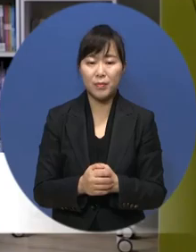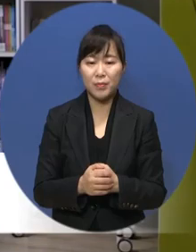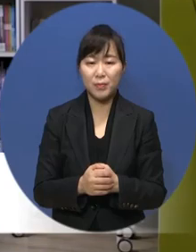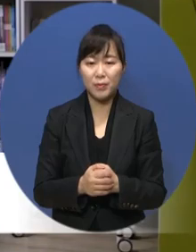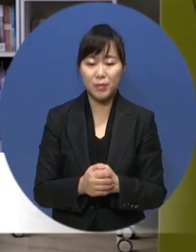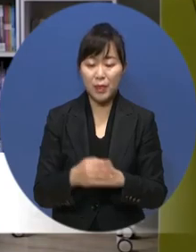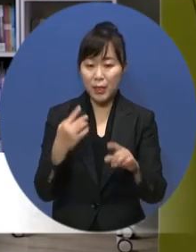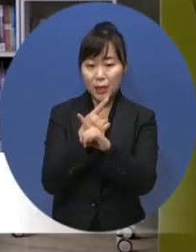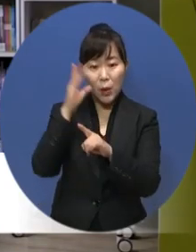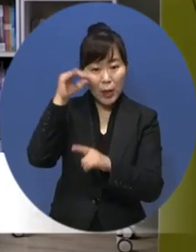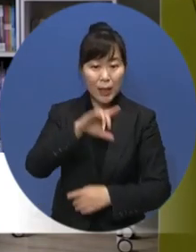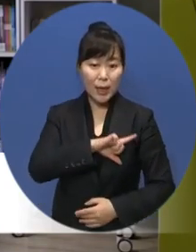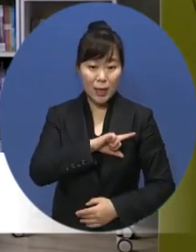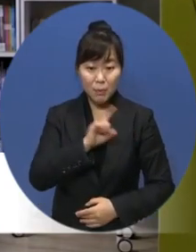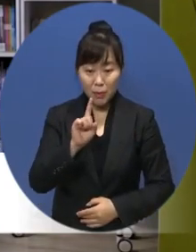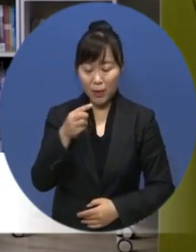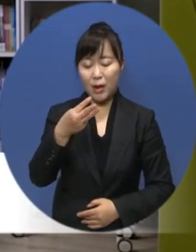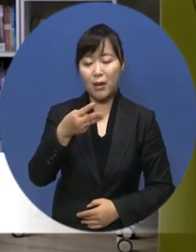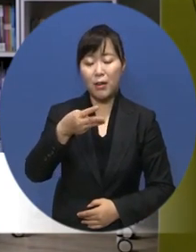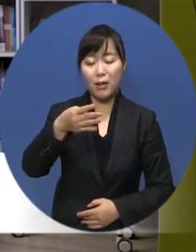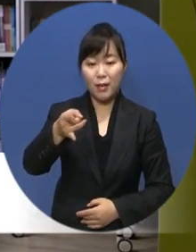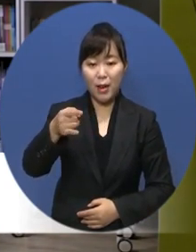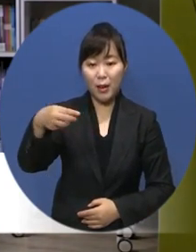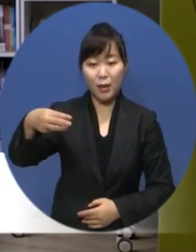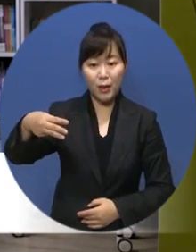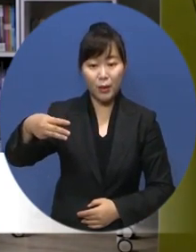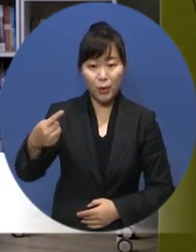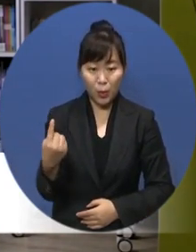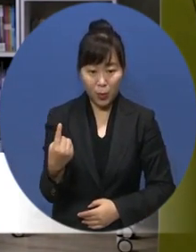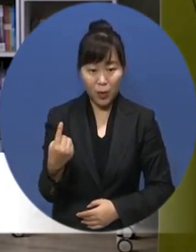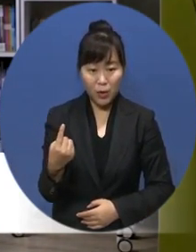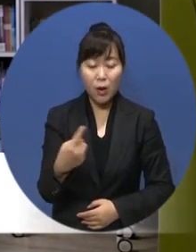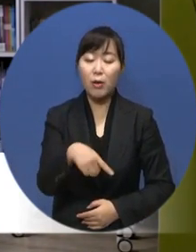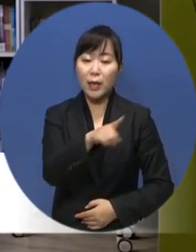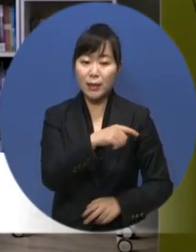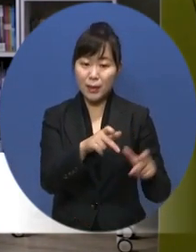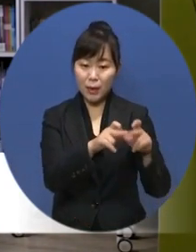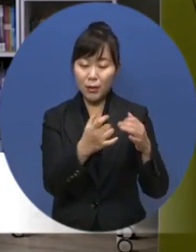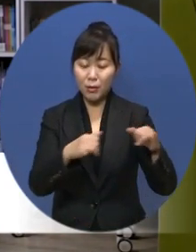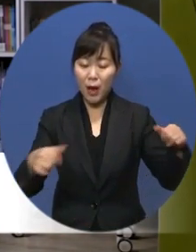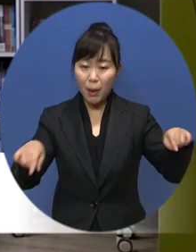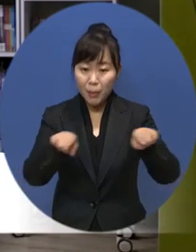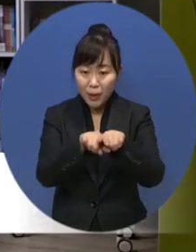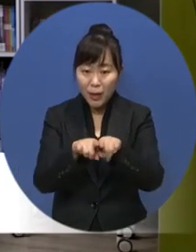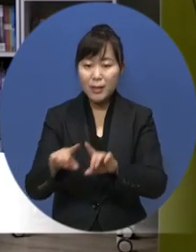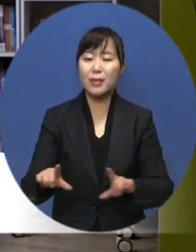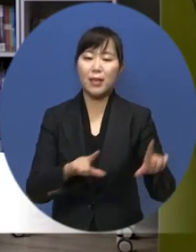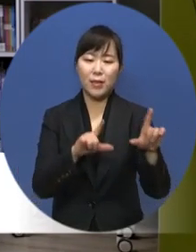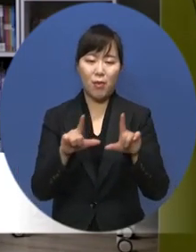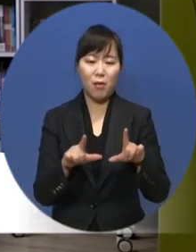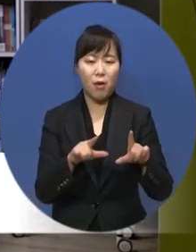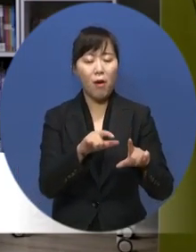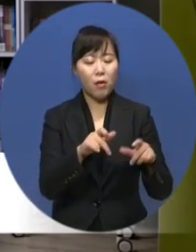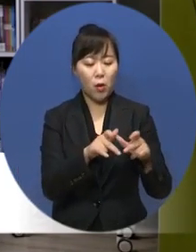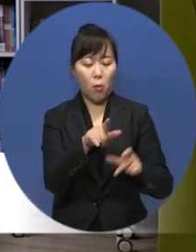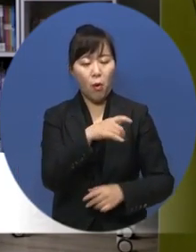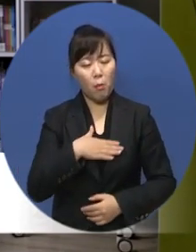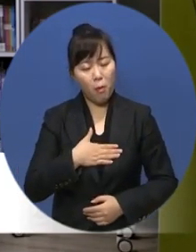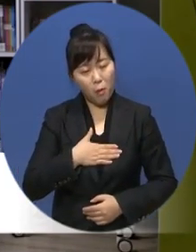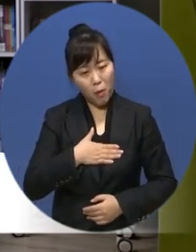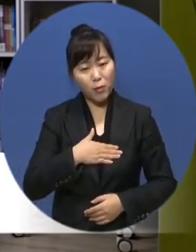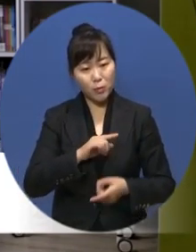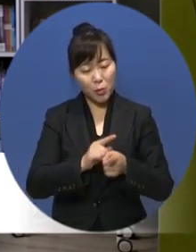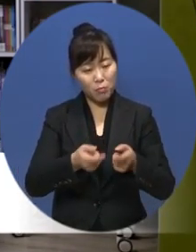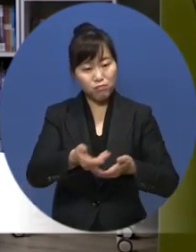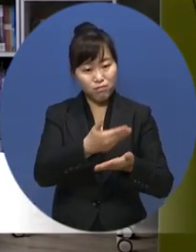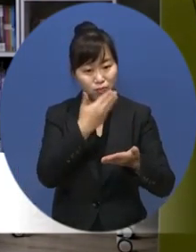저희 치료견의 이름은 레토입니다. 레토가 저희 이용인들과 함께 지냄으로써 이용인들이 정서적으로도 교감을 할 수